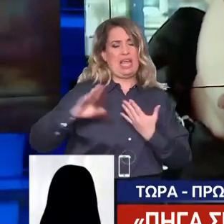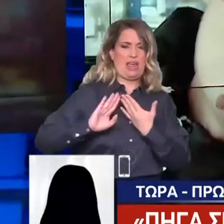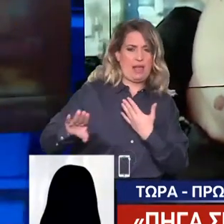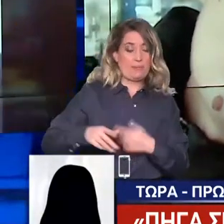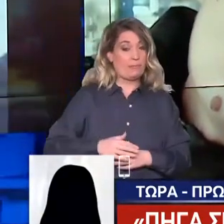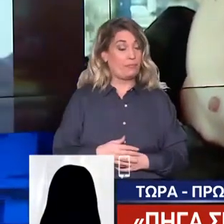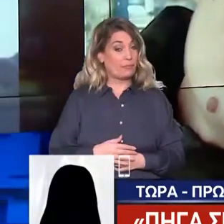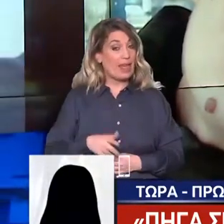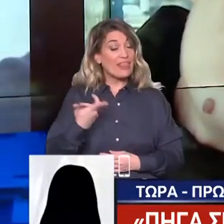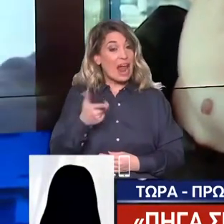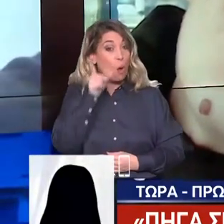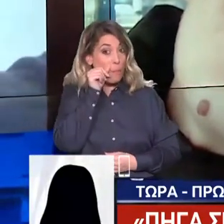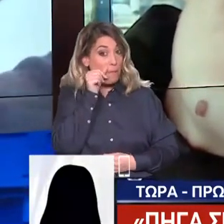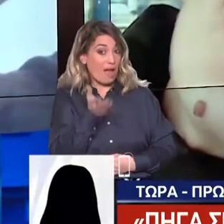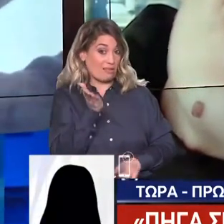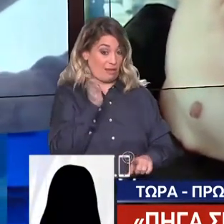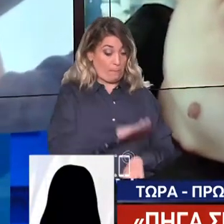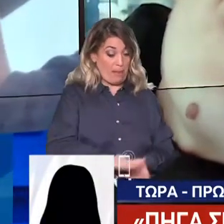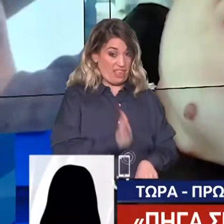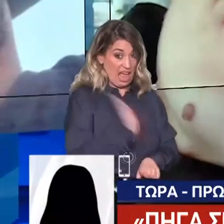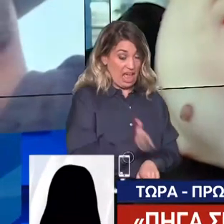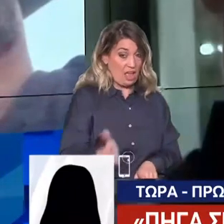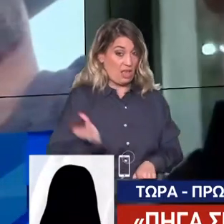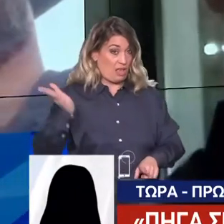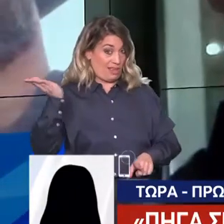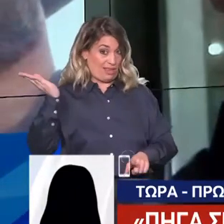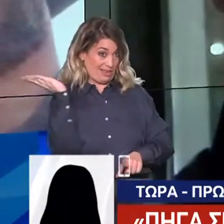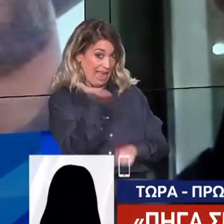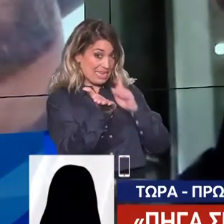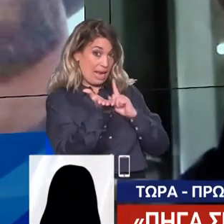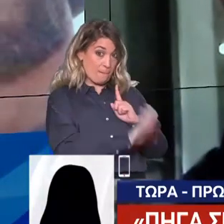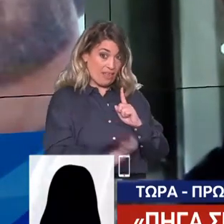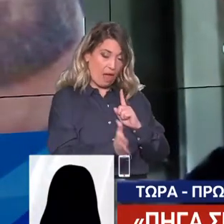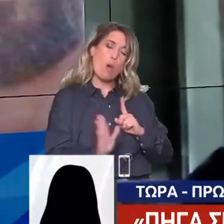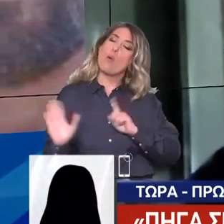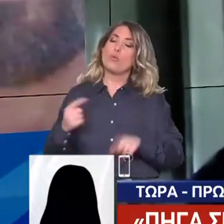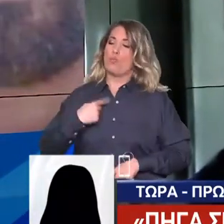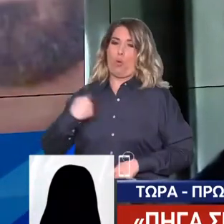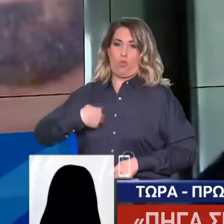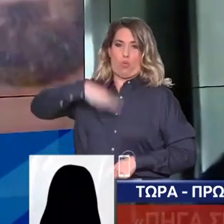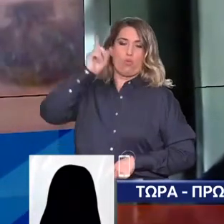Χτυπούσε εκτός από εσάς και τα παιδιά? Όχι, εμένα. Μόνο εσάς.